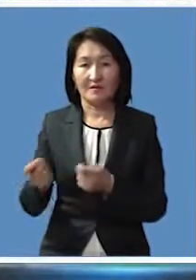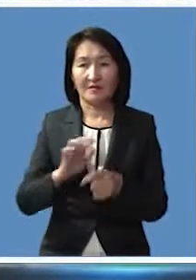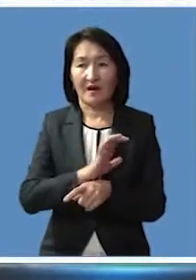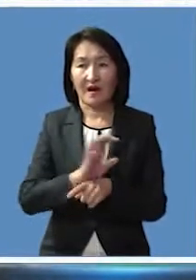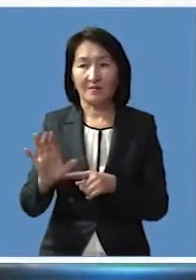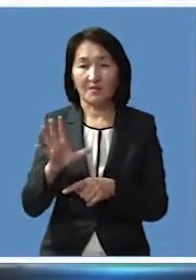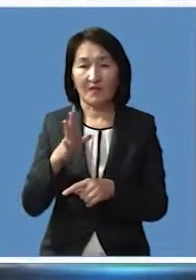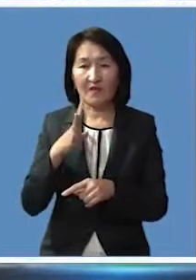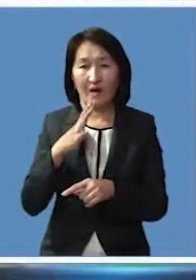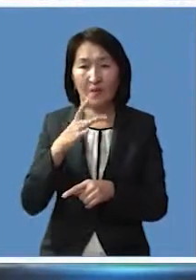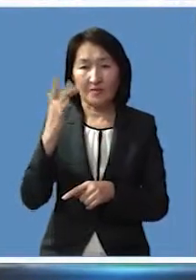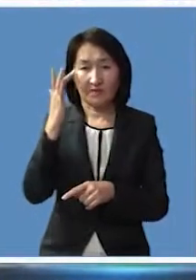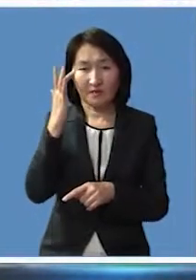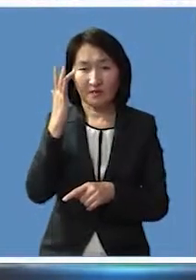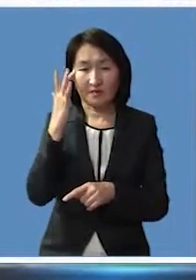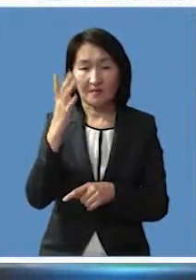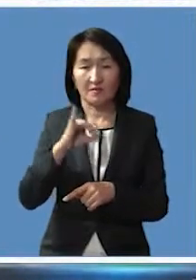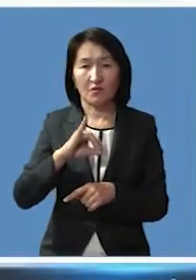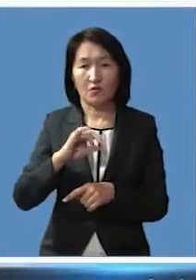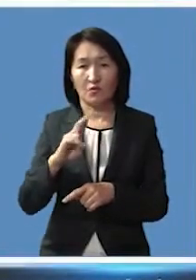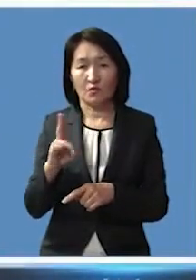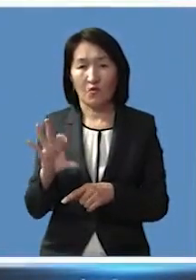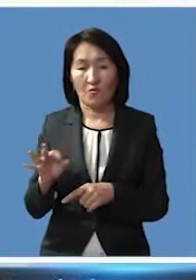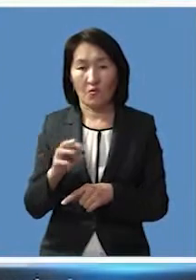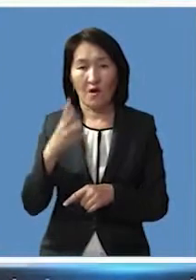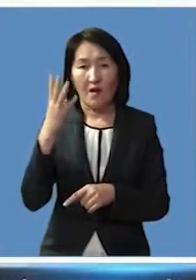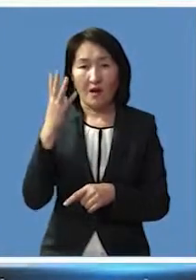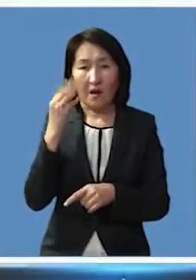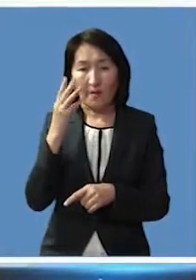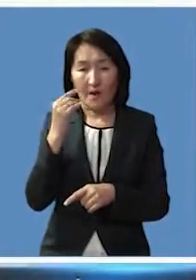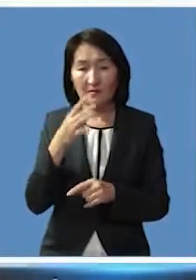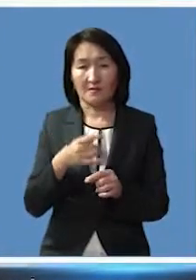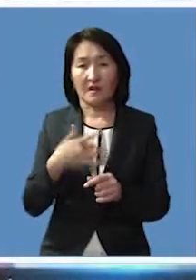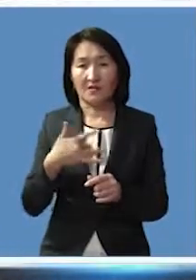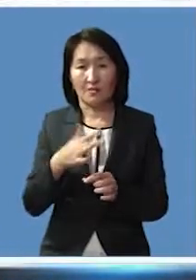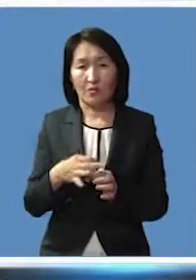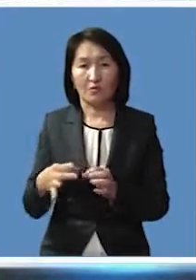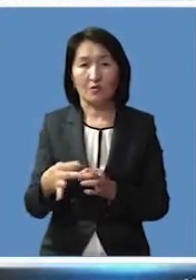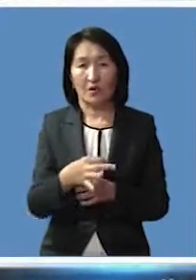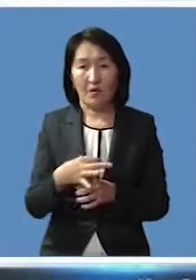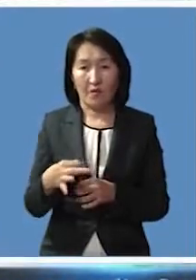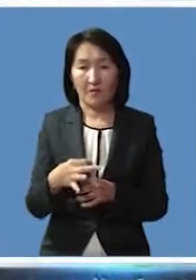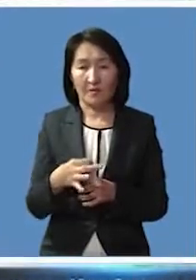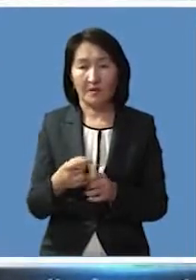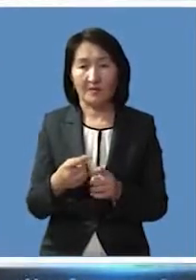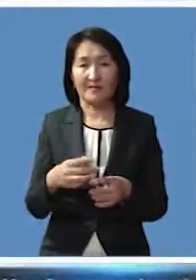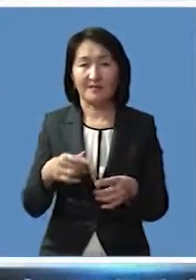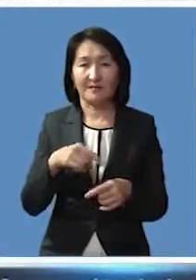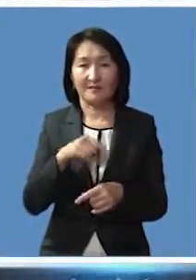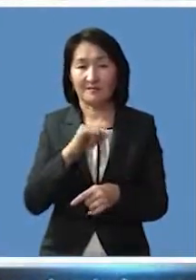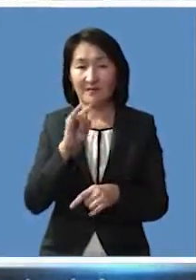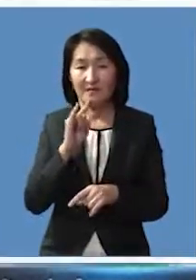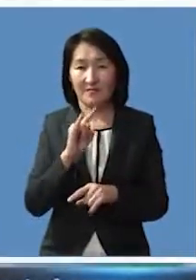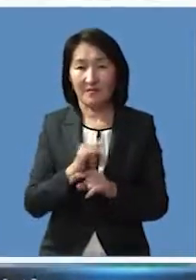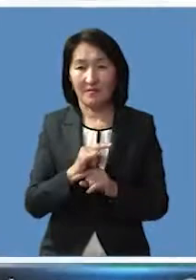айналысқан. Бұл іске оңтүстік Қазақстан, Жамбыл, Алматы облыстарының компанияларының қатысы болуы мүмкін деген дерек бар. Контрабандалық газдың